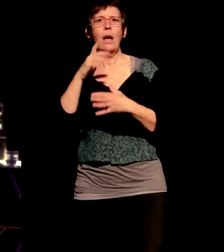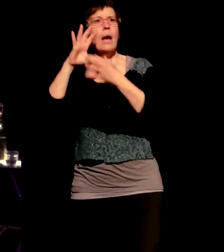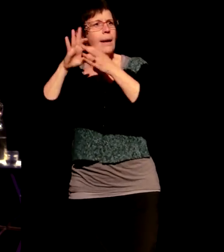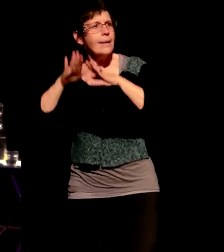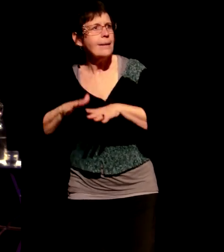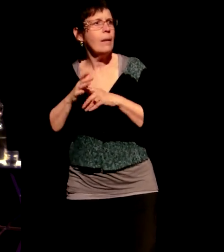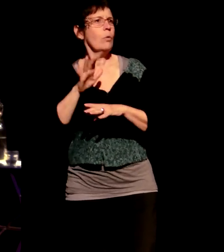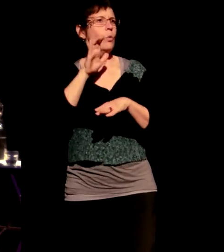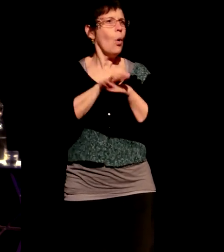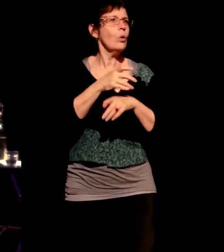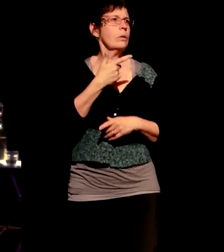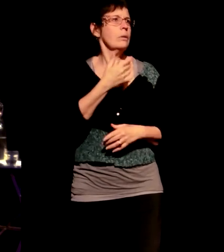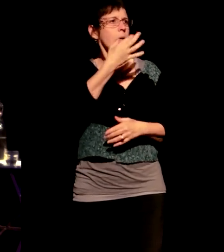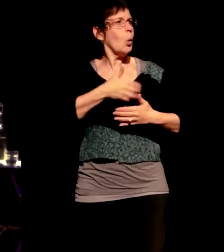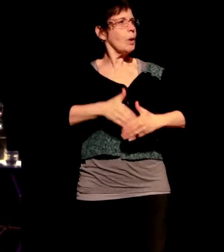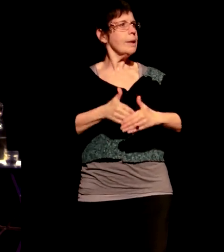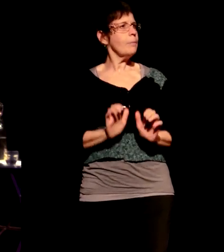lui pose la question. Enfin, ça se comprend.